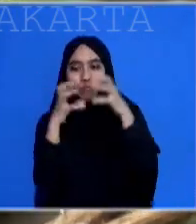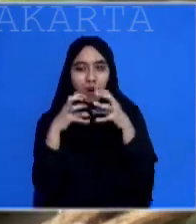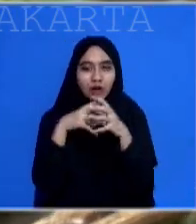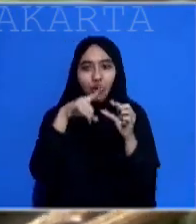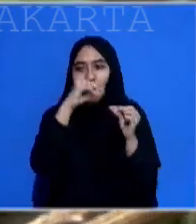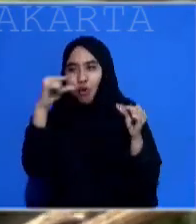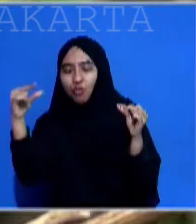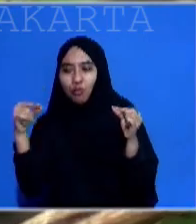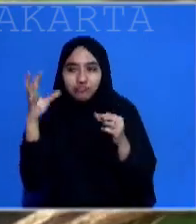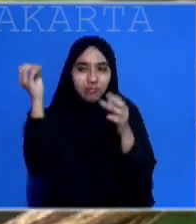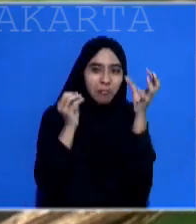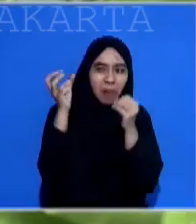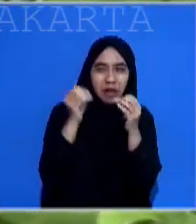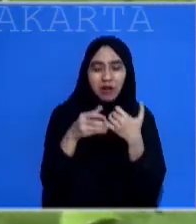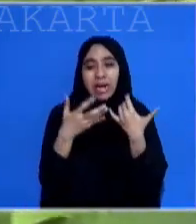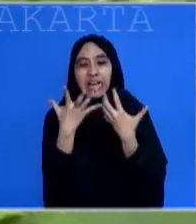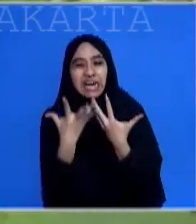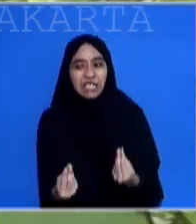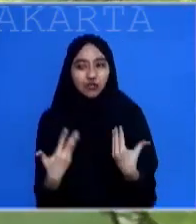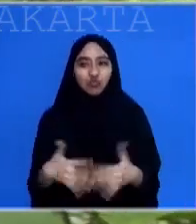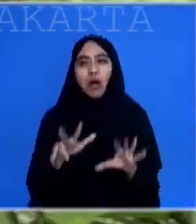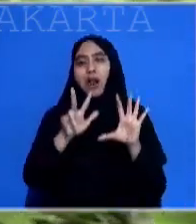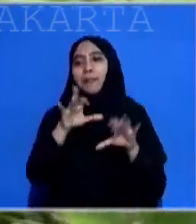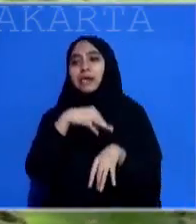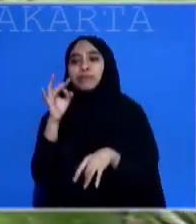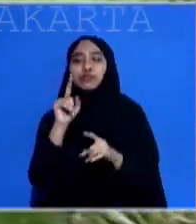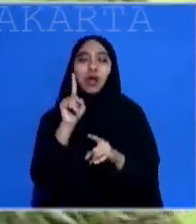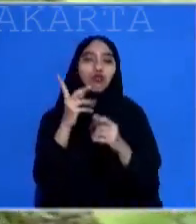dipun kerto aji 8.000 rupiah. Widianto lan Harif Yuda Asung Palapuran.